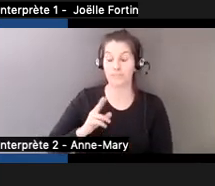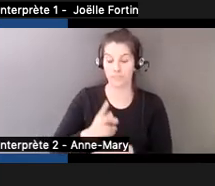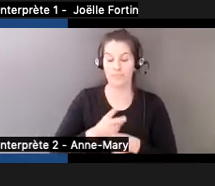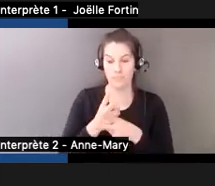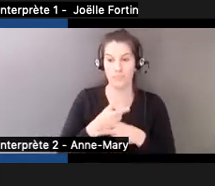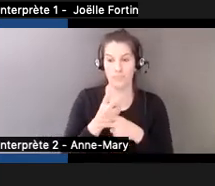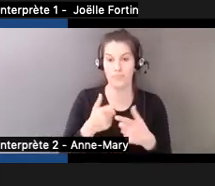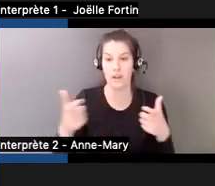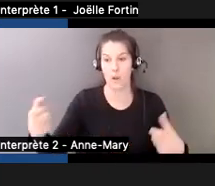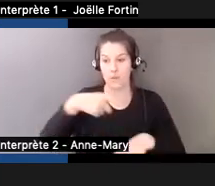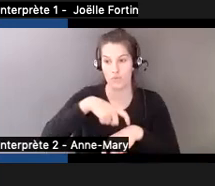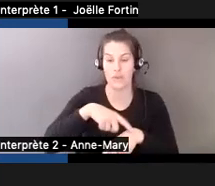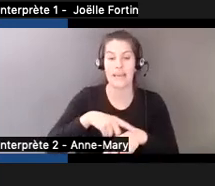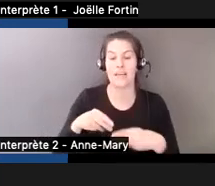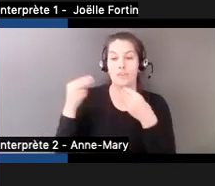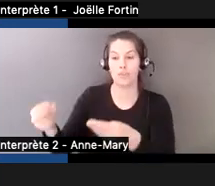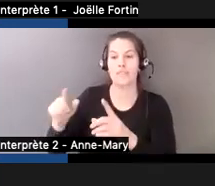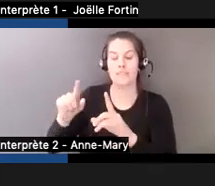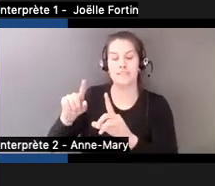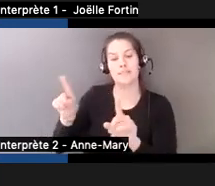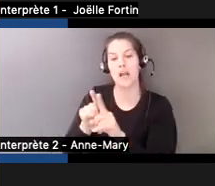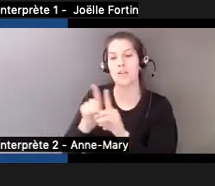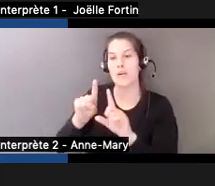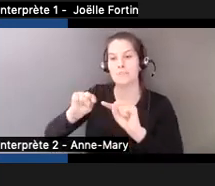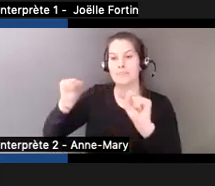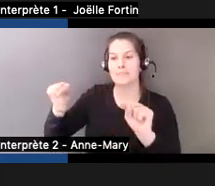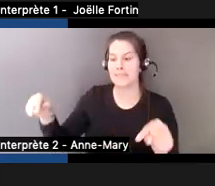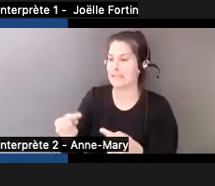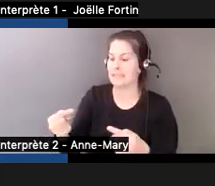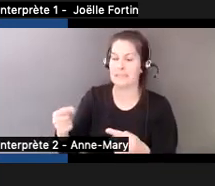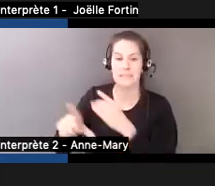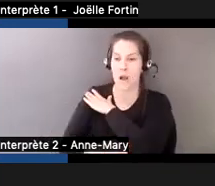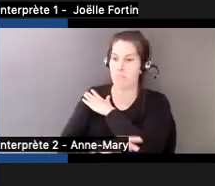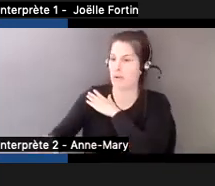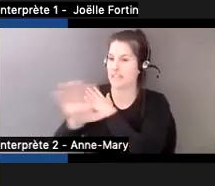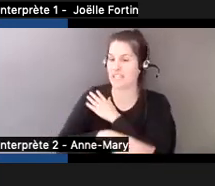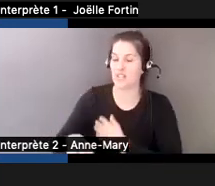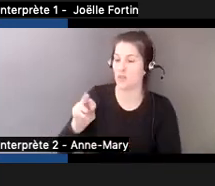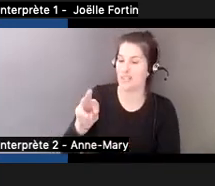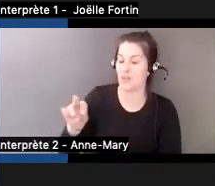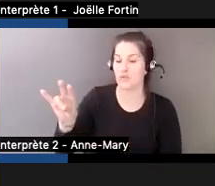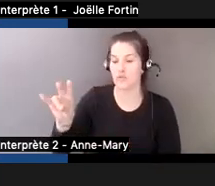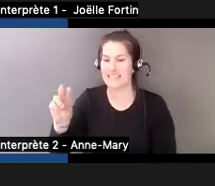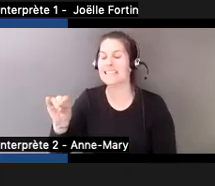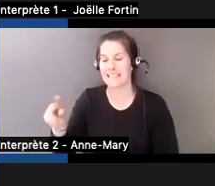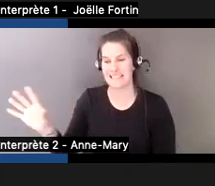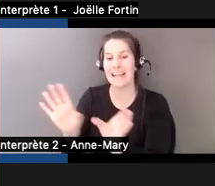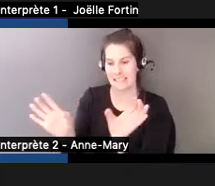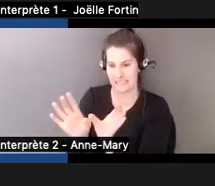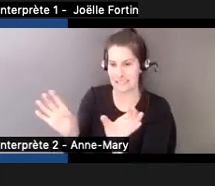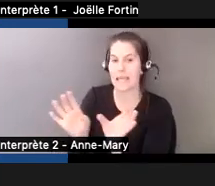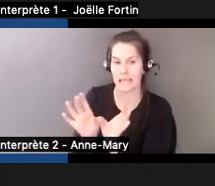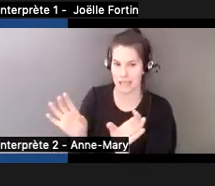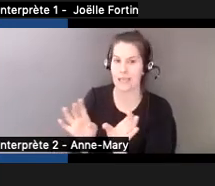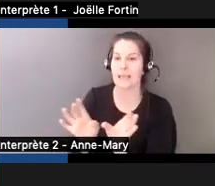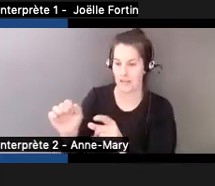être accréditée. Tous les employés, 70 vont être accrédités. Pour être accrédité, parce